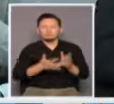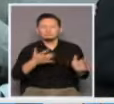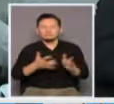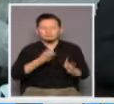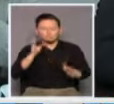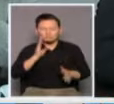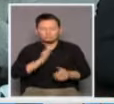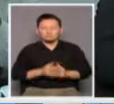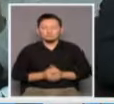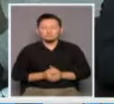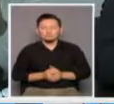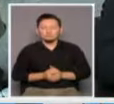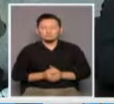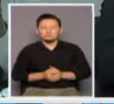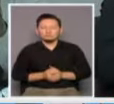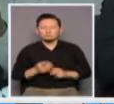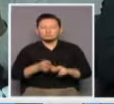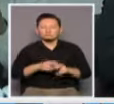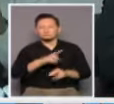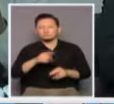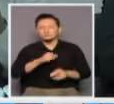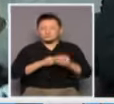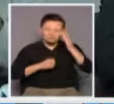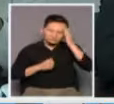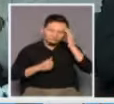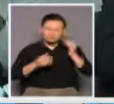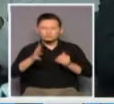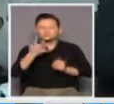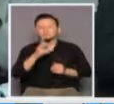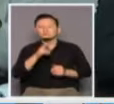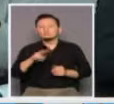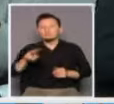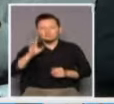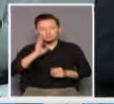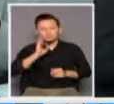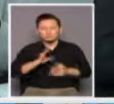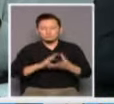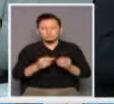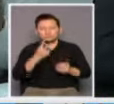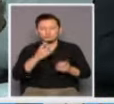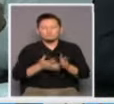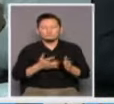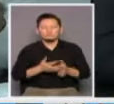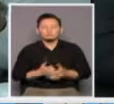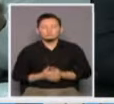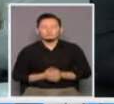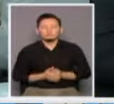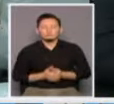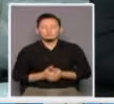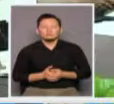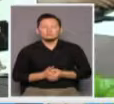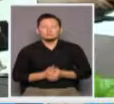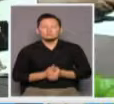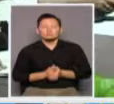су жетпейді. Біздің сізге беріп отырса, қазір 5 литр су бересің, біздің халыққа бересің. Это тоже нереально. Болмайды